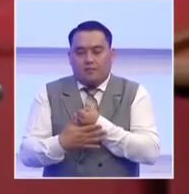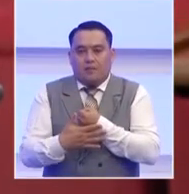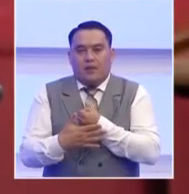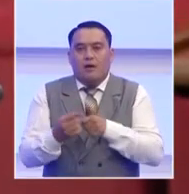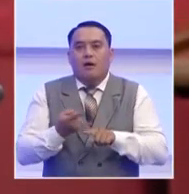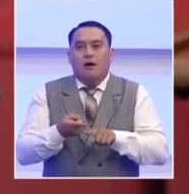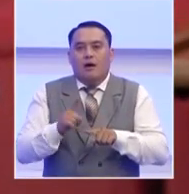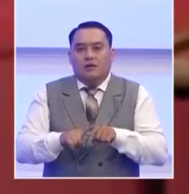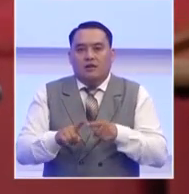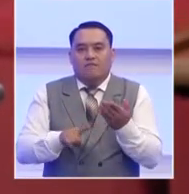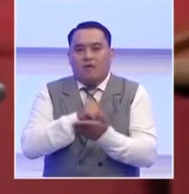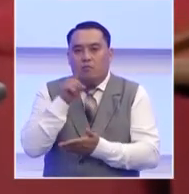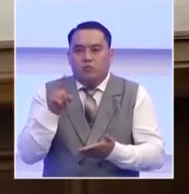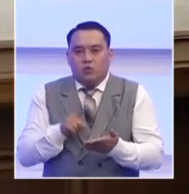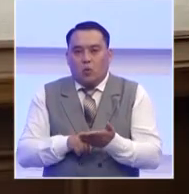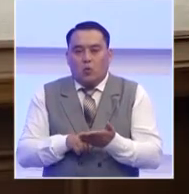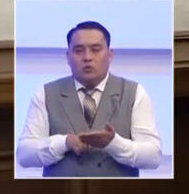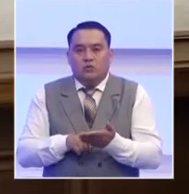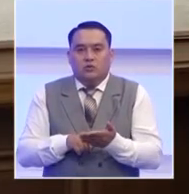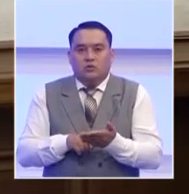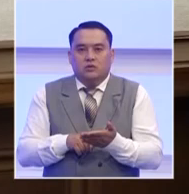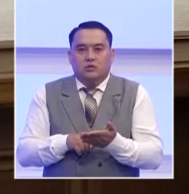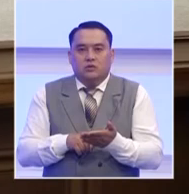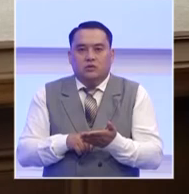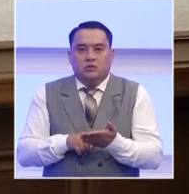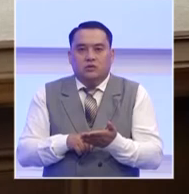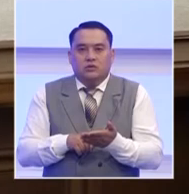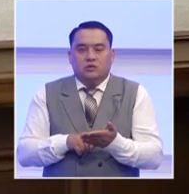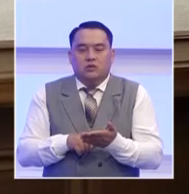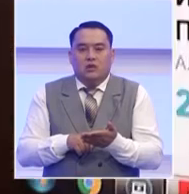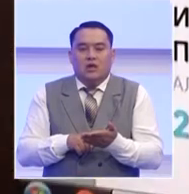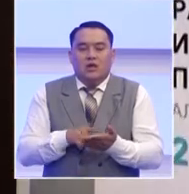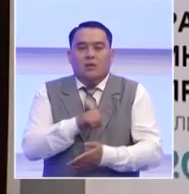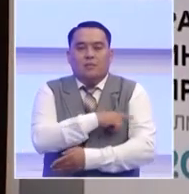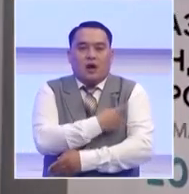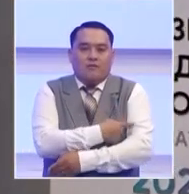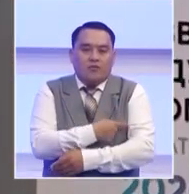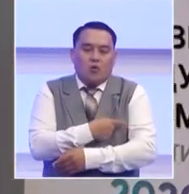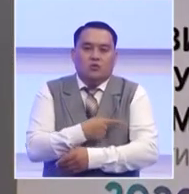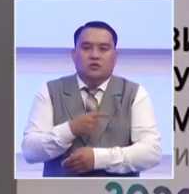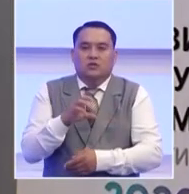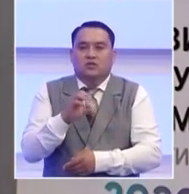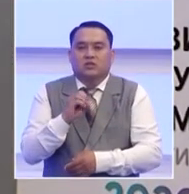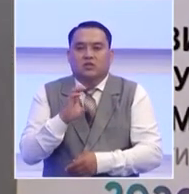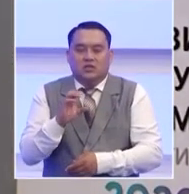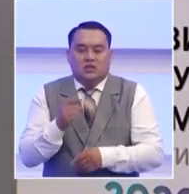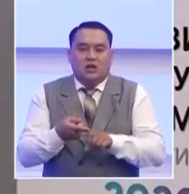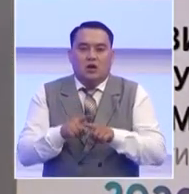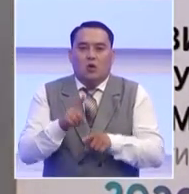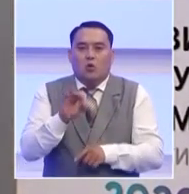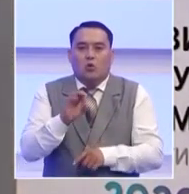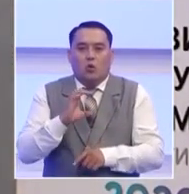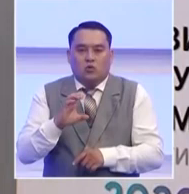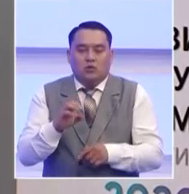Этот вопрос на правительство не будут выносить. Посетили СЭС, оказали СЭС Харгос, планируемый